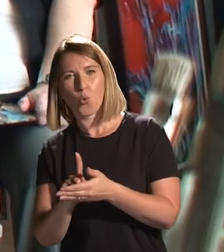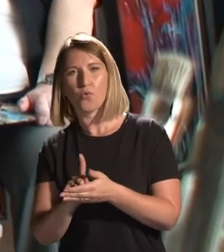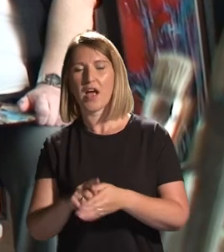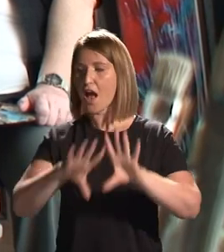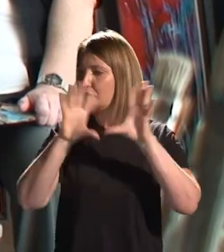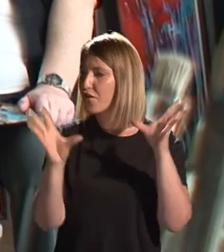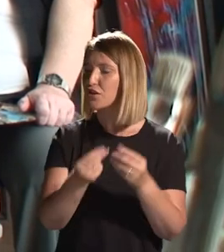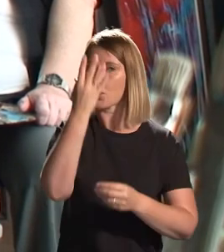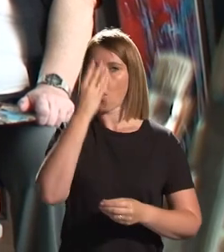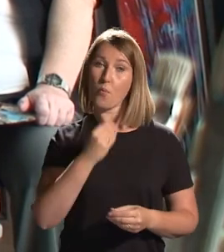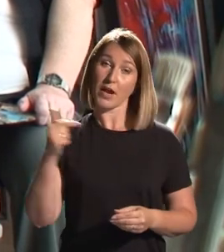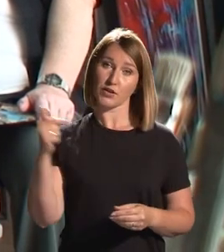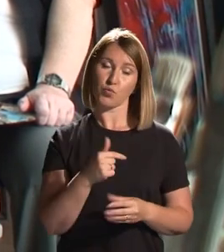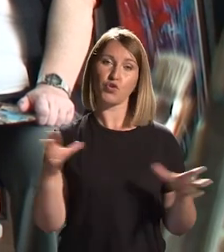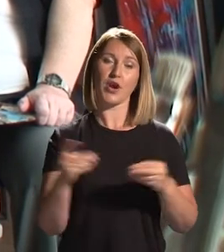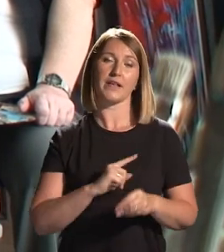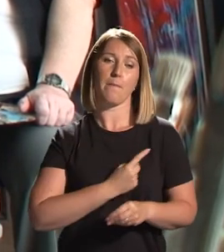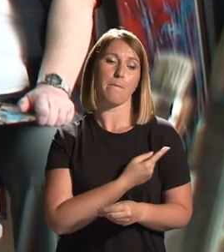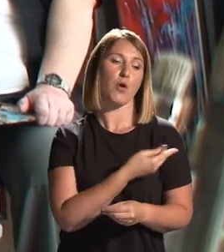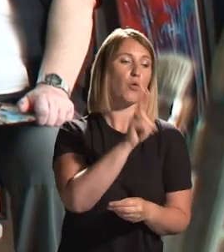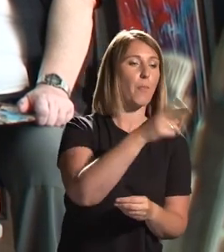obrazy, jakby to powiedzieć,